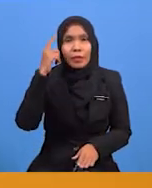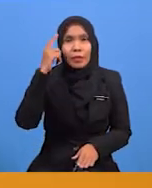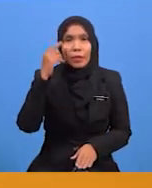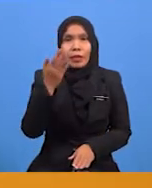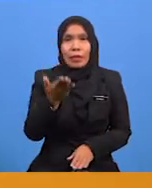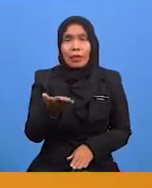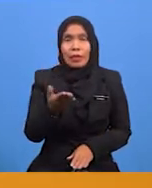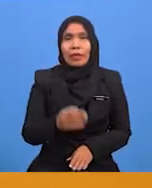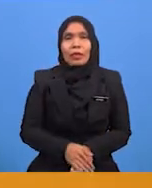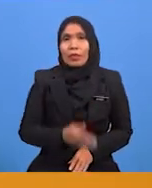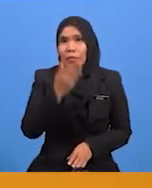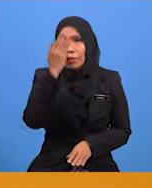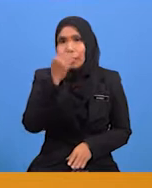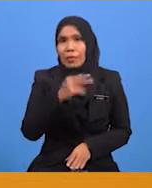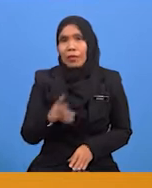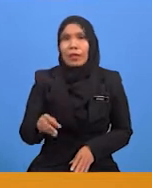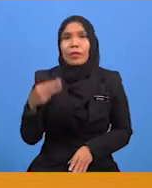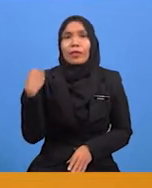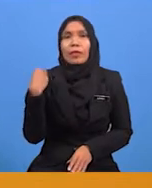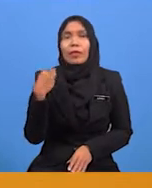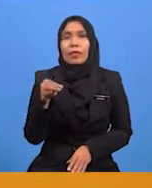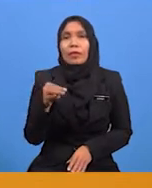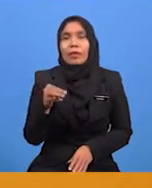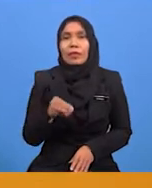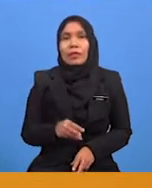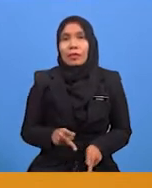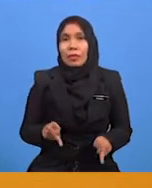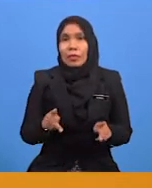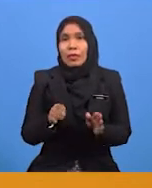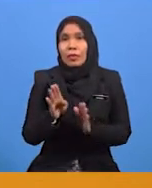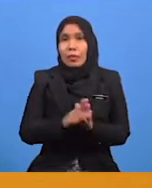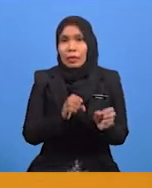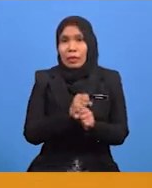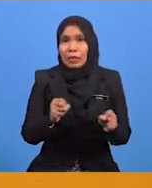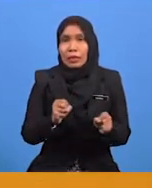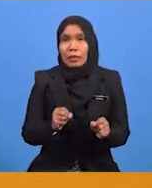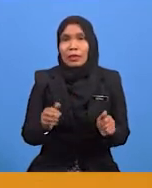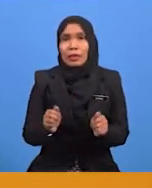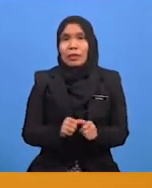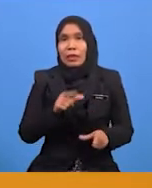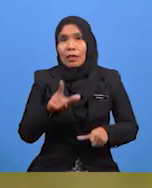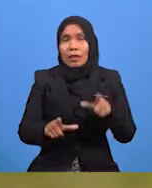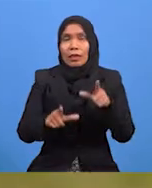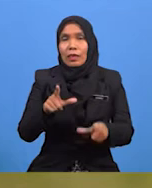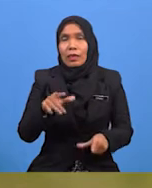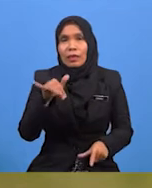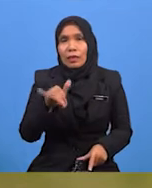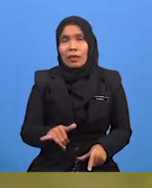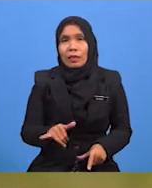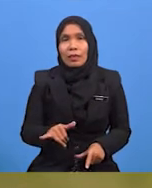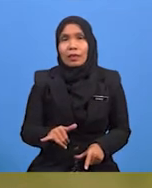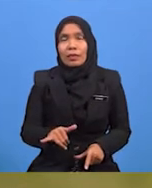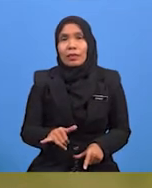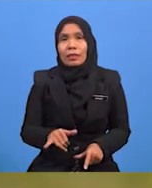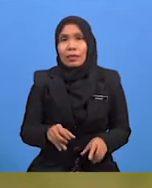dengan langkah-langkah yang sewajarnya ketika berada di menara gading? Bagaimana